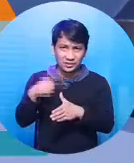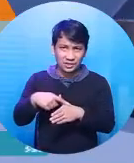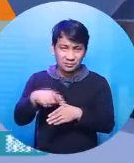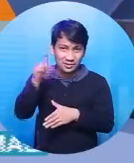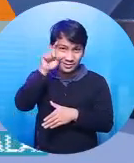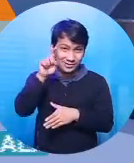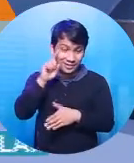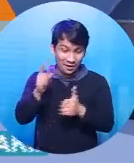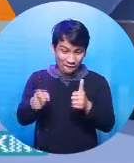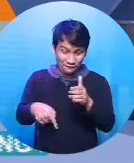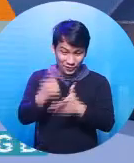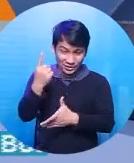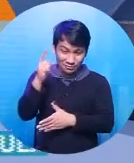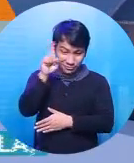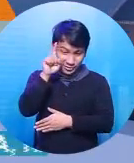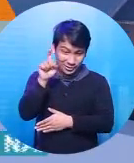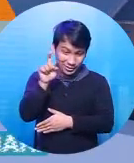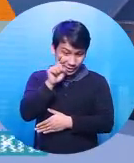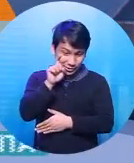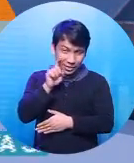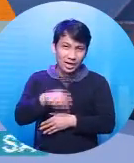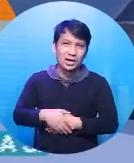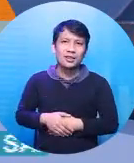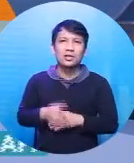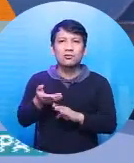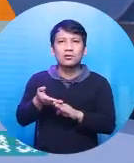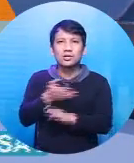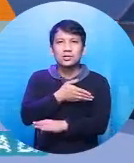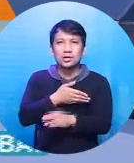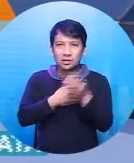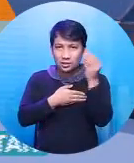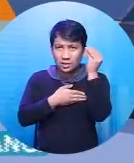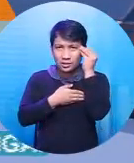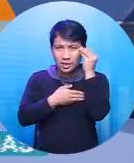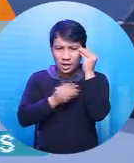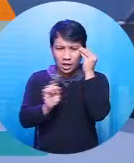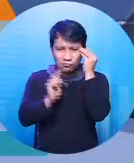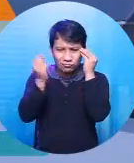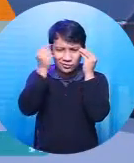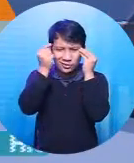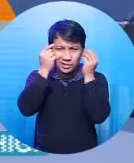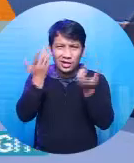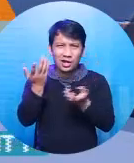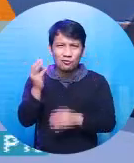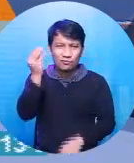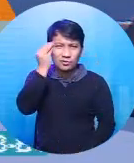bago nangyari yon, ano ba yung pumapasok sa isip mo? Ano yung nasa isip mo noon?